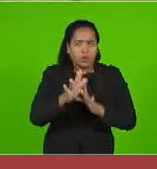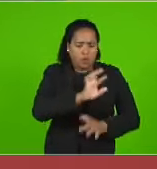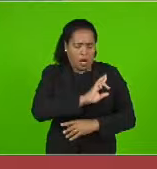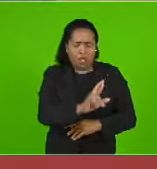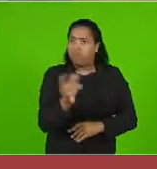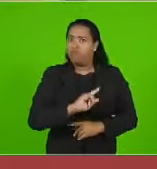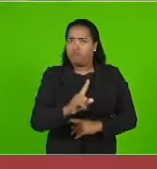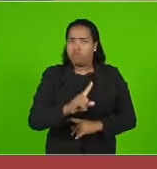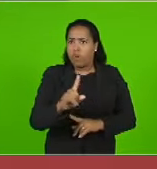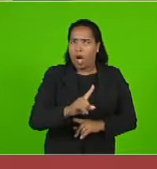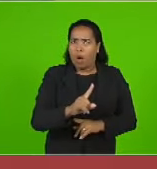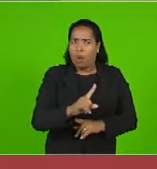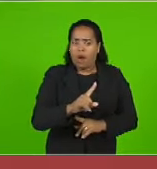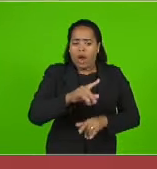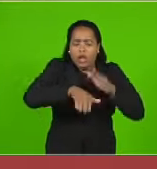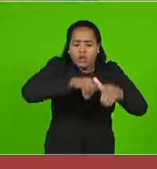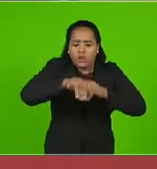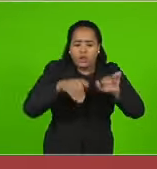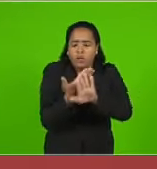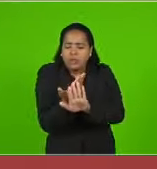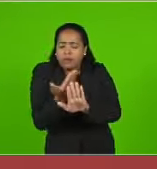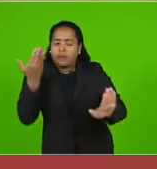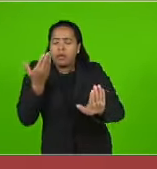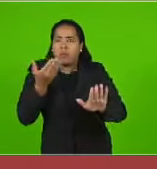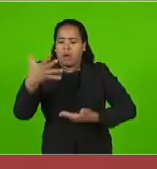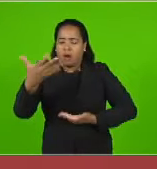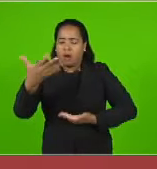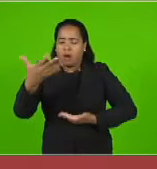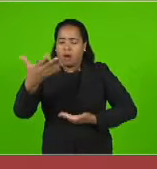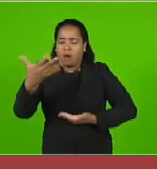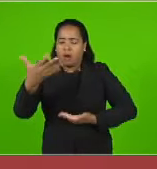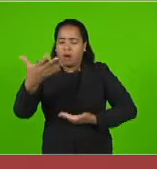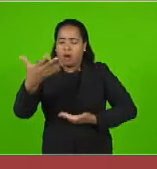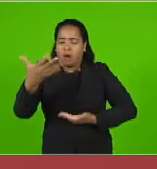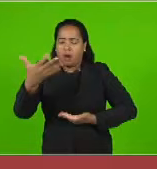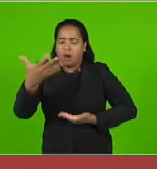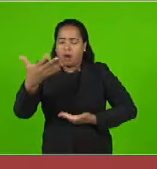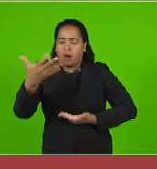четвертой трубе. Мы не говорим о религии. Он выделяет